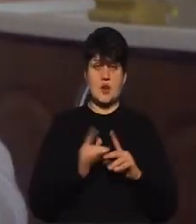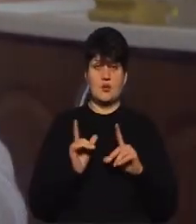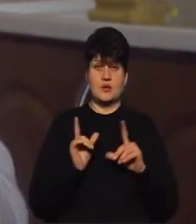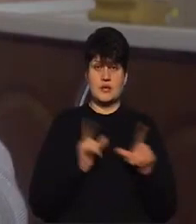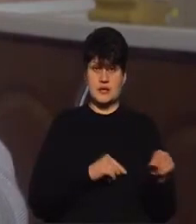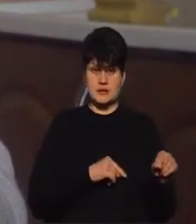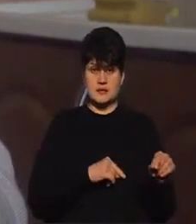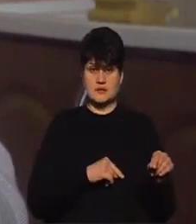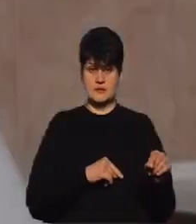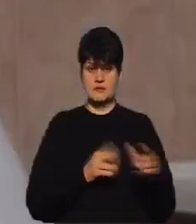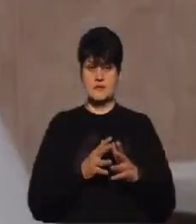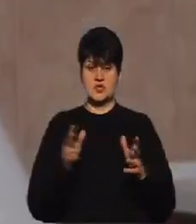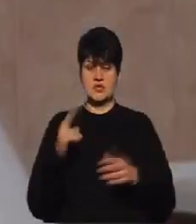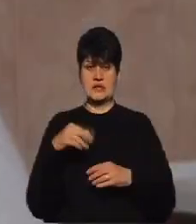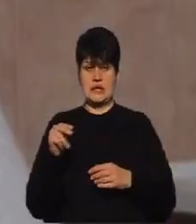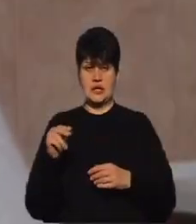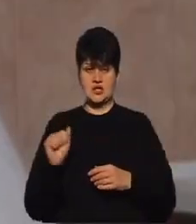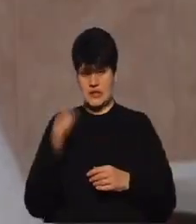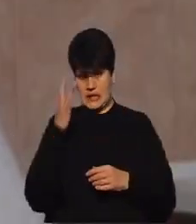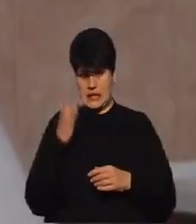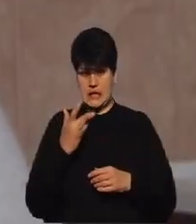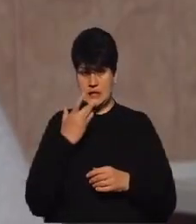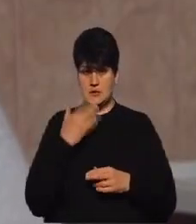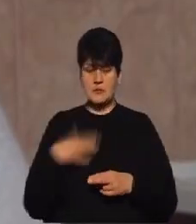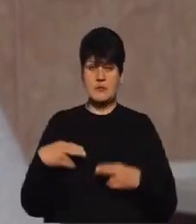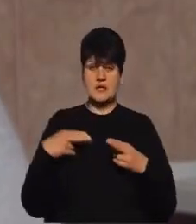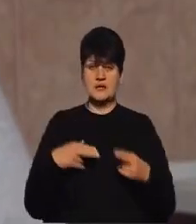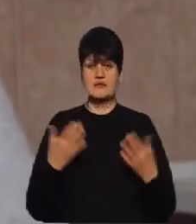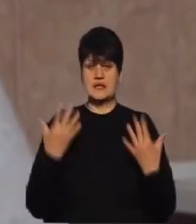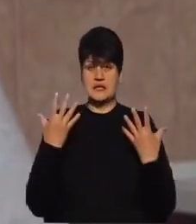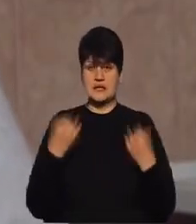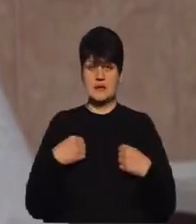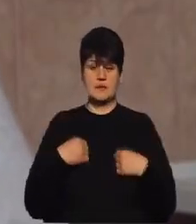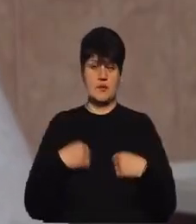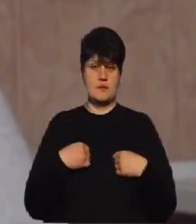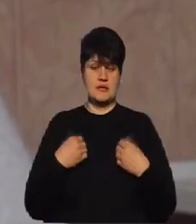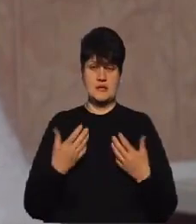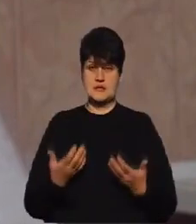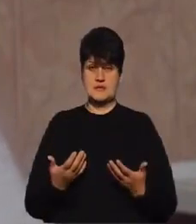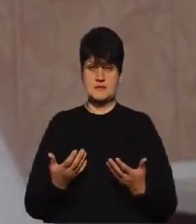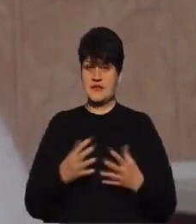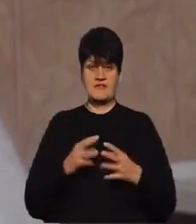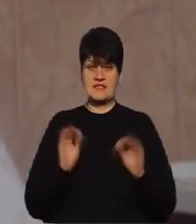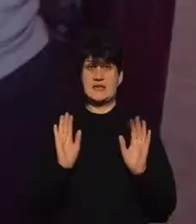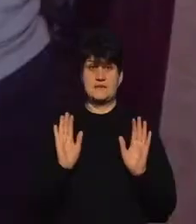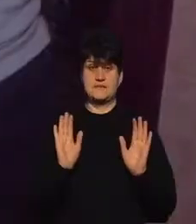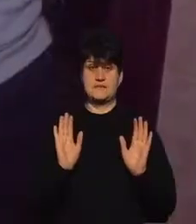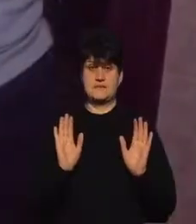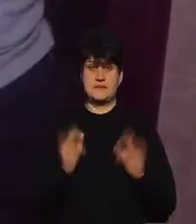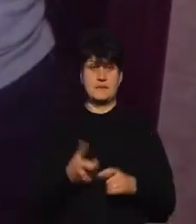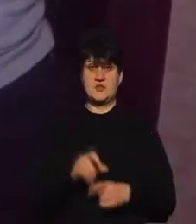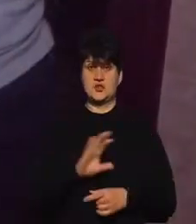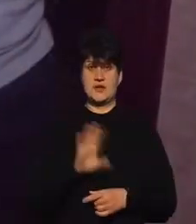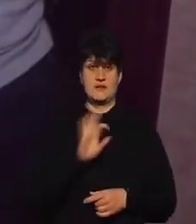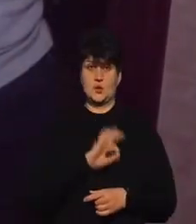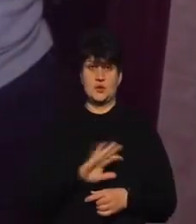на дачі, так в літі. Тако приїдемо там на вихідні, щоб помитися. І все. Так ми більше не використовуємо.